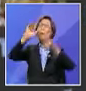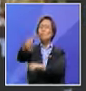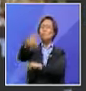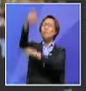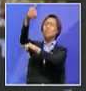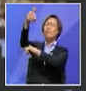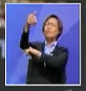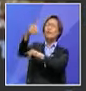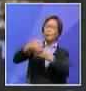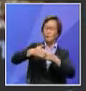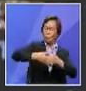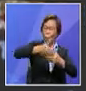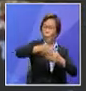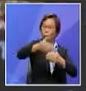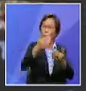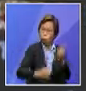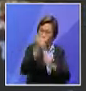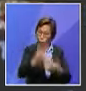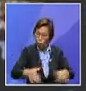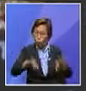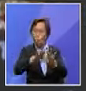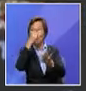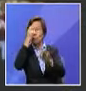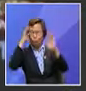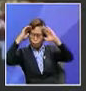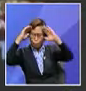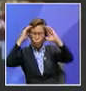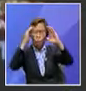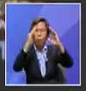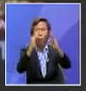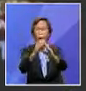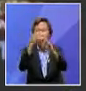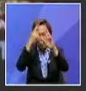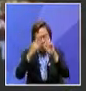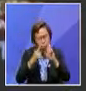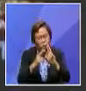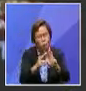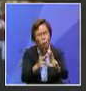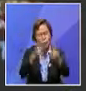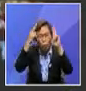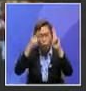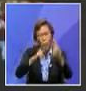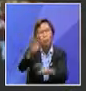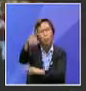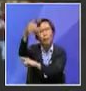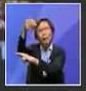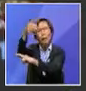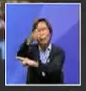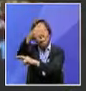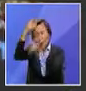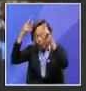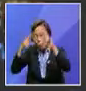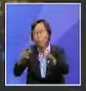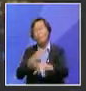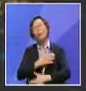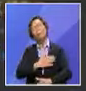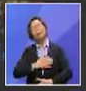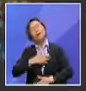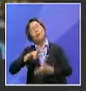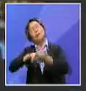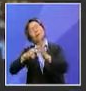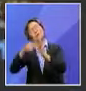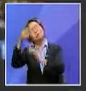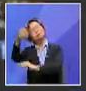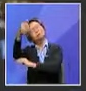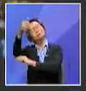itu sendiri sudah pastinya amat penting kerana keprihatinan, bagaimana rasa penghormatan kepada bendera dan juga penghayatan di sebalik makna Jalur Gemilang